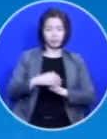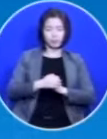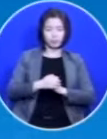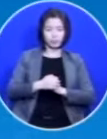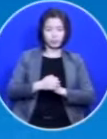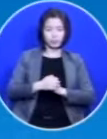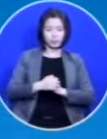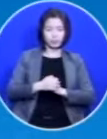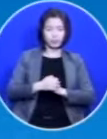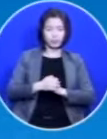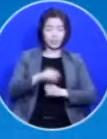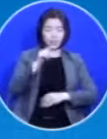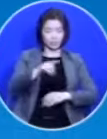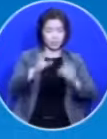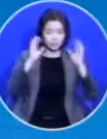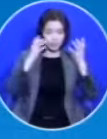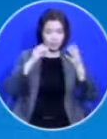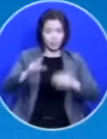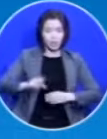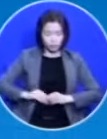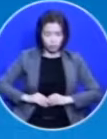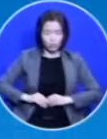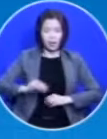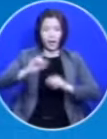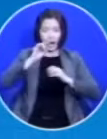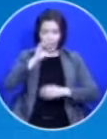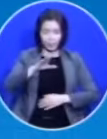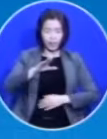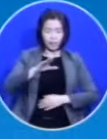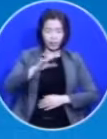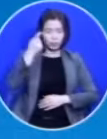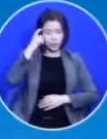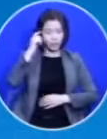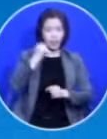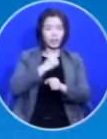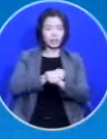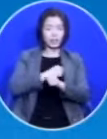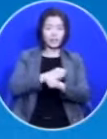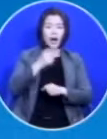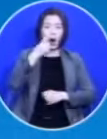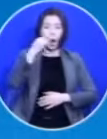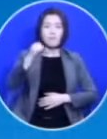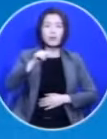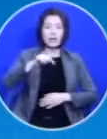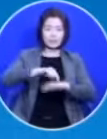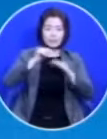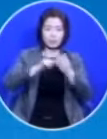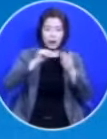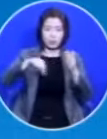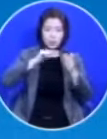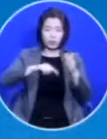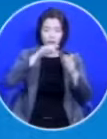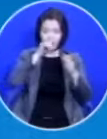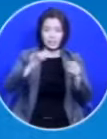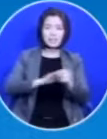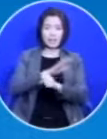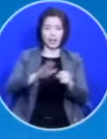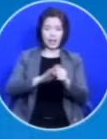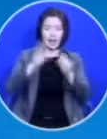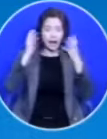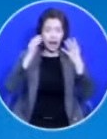해냅니다 그 아이들 굶기면 안 되겠다고 생각하는 엄마의 그 마음에 있는 사랑 아이들에 대한